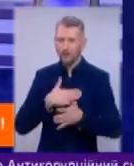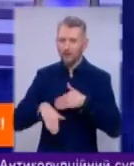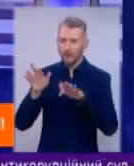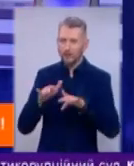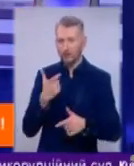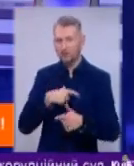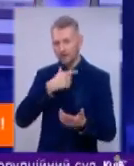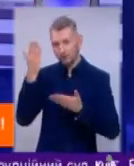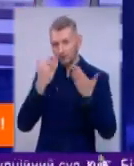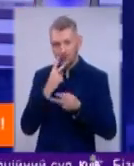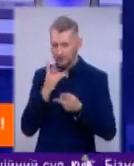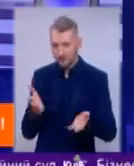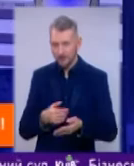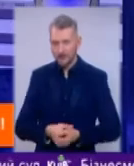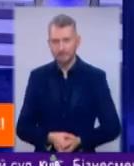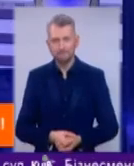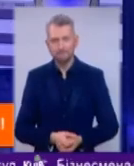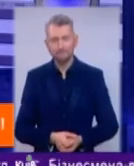Не спостерігала ти?